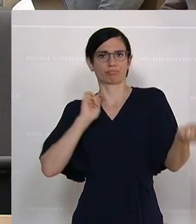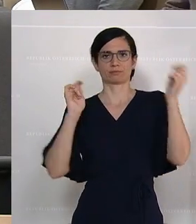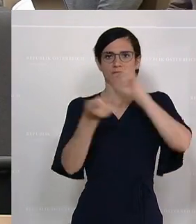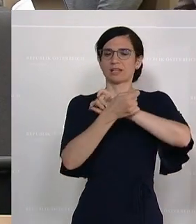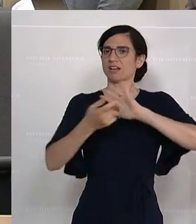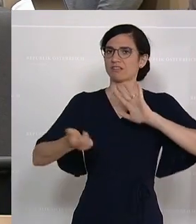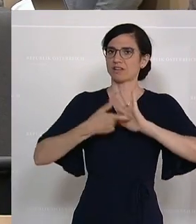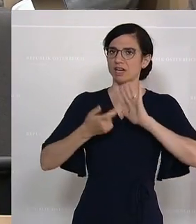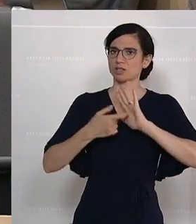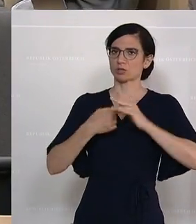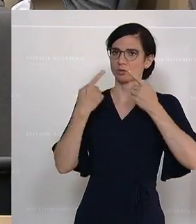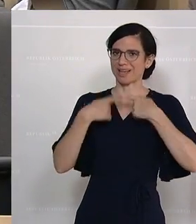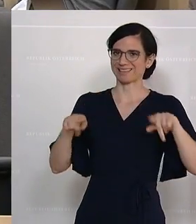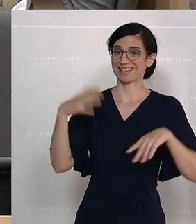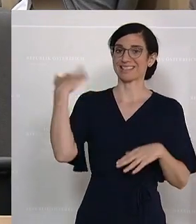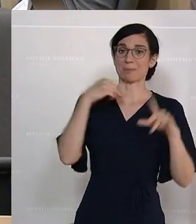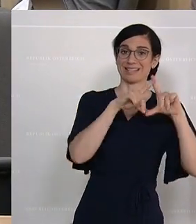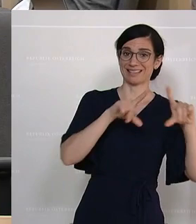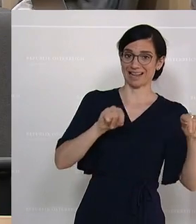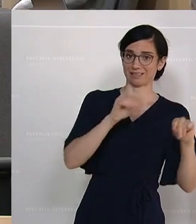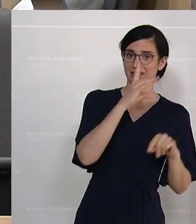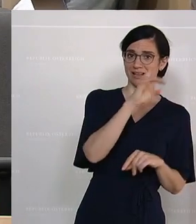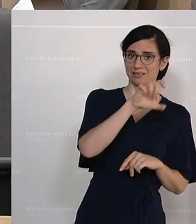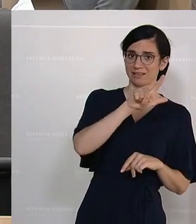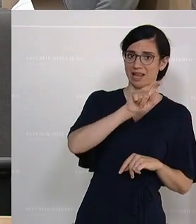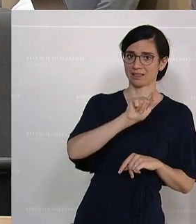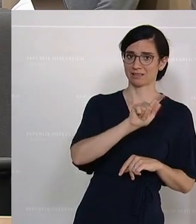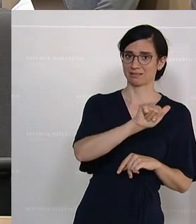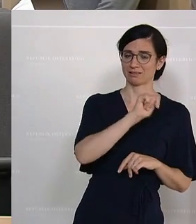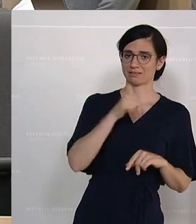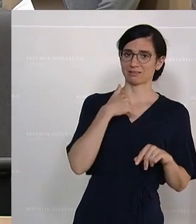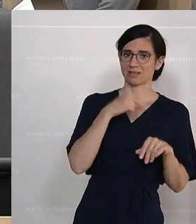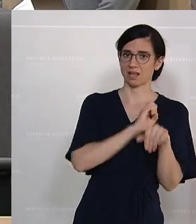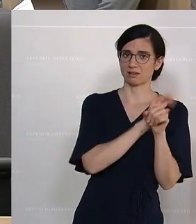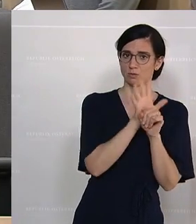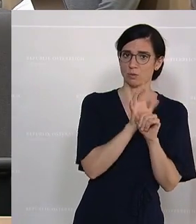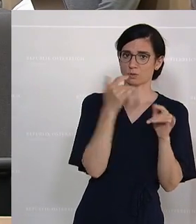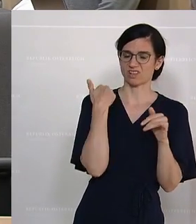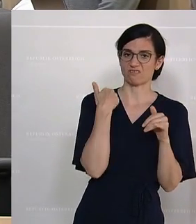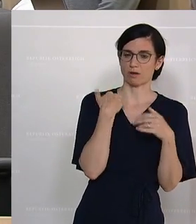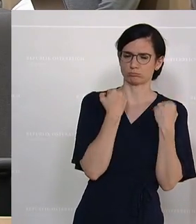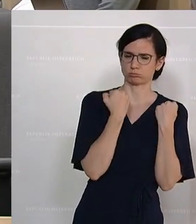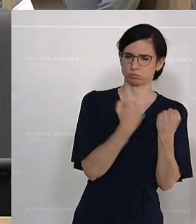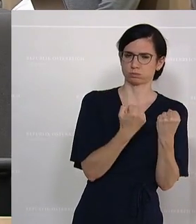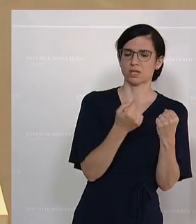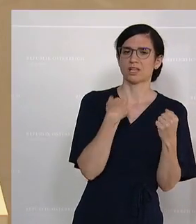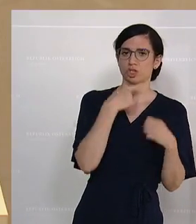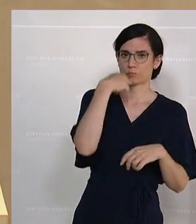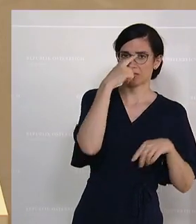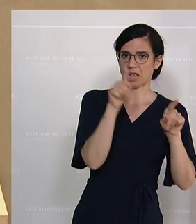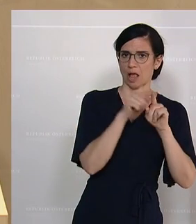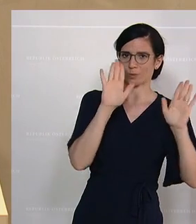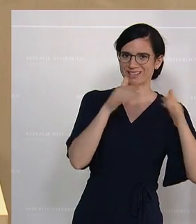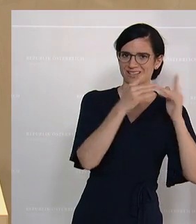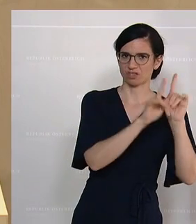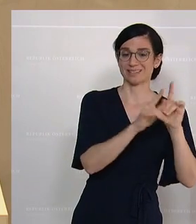damals war delta dominierend mit hohen zahlen an infektionen in spitälern und auch intensivstationen jetzt ist